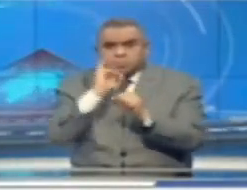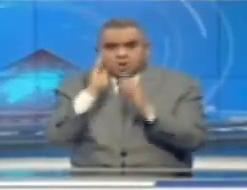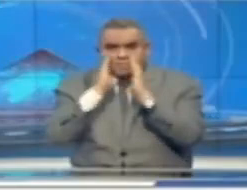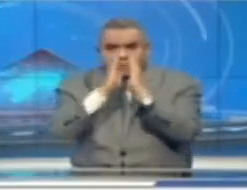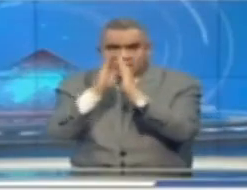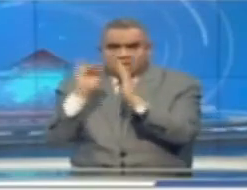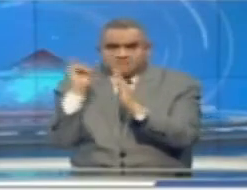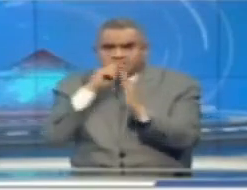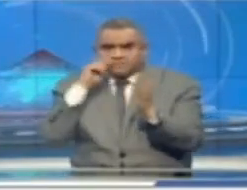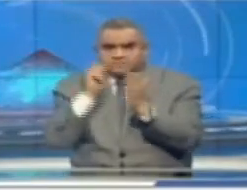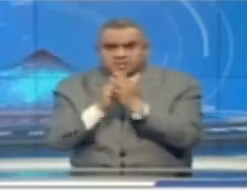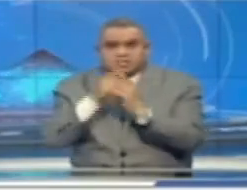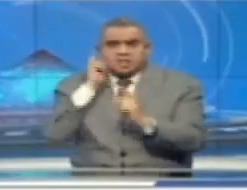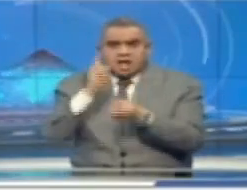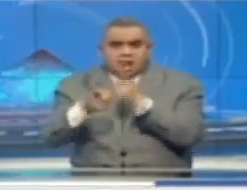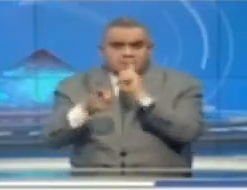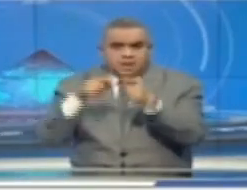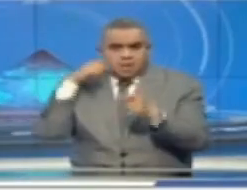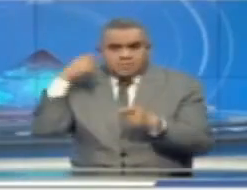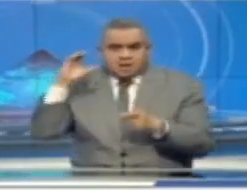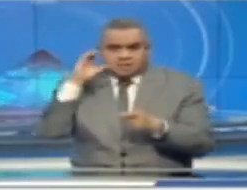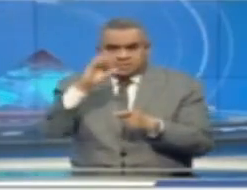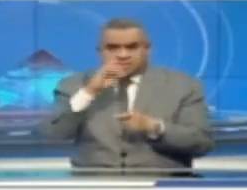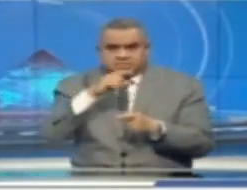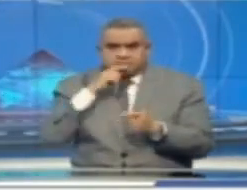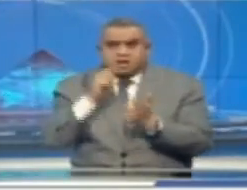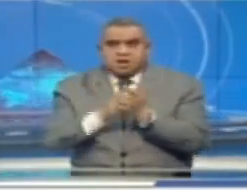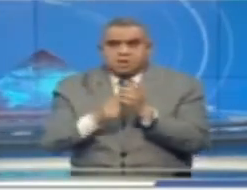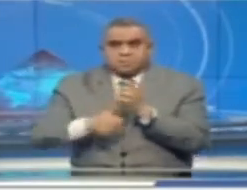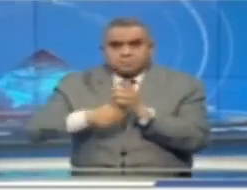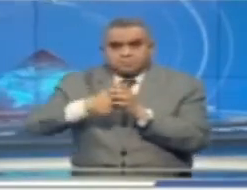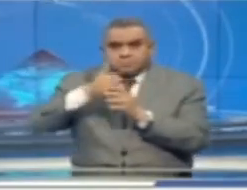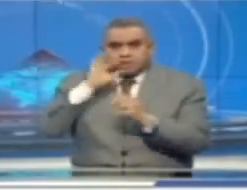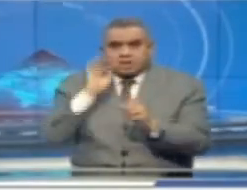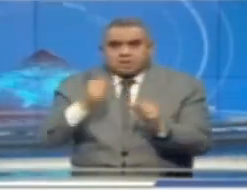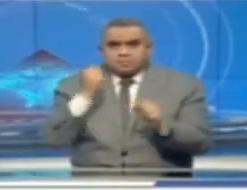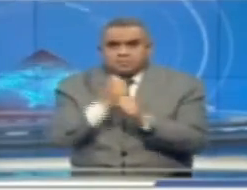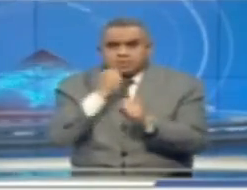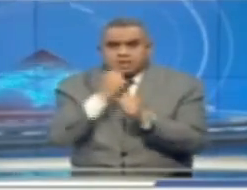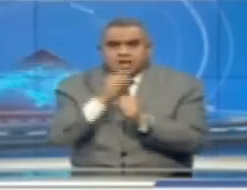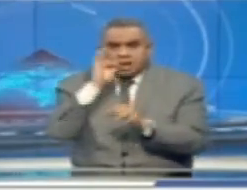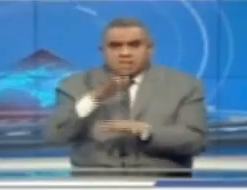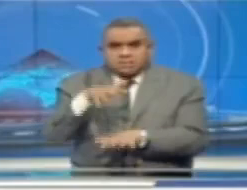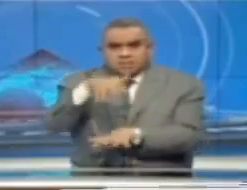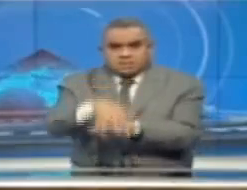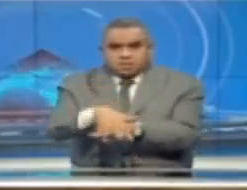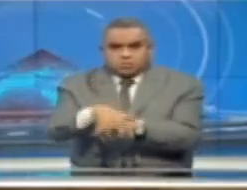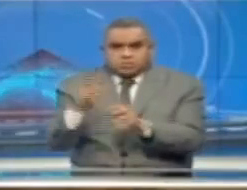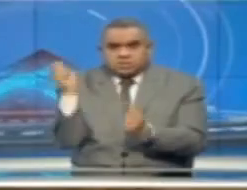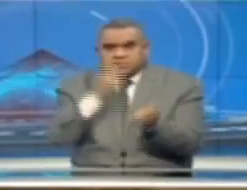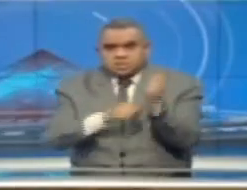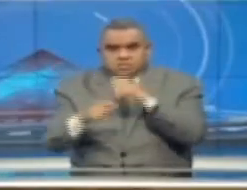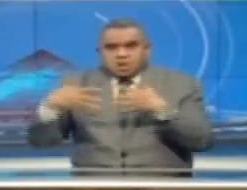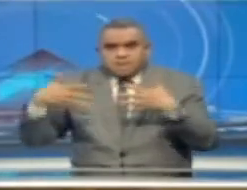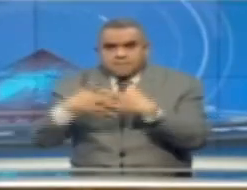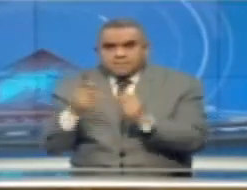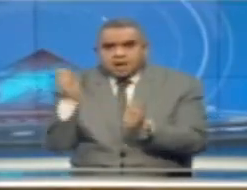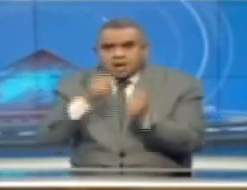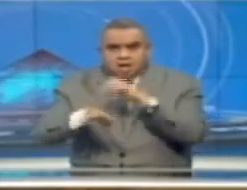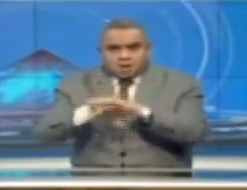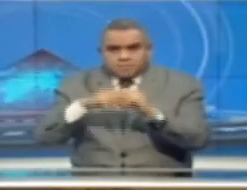هذا الملف، وتنفيذا لتوجيهات الرئيس عبد الفتاح السيسي الخاصة بأهمية العمل على توطين صناعة